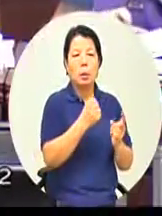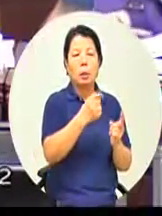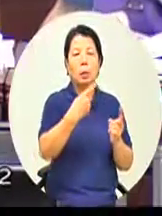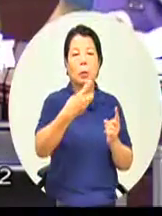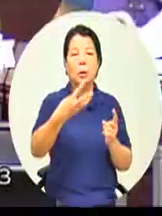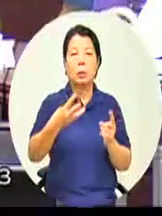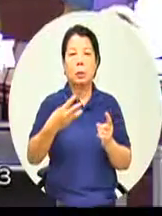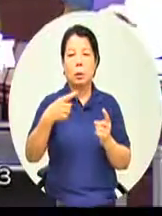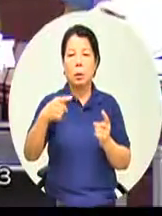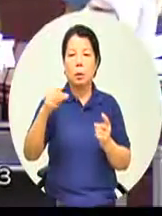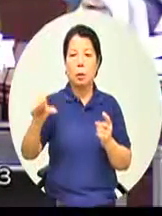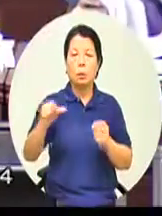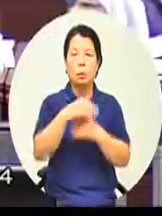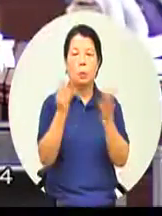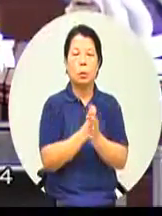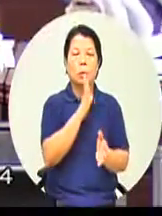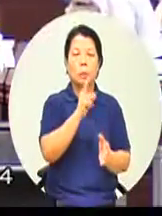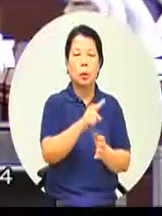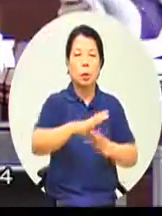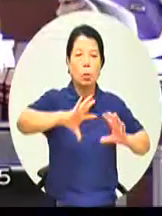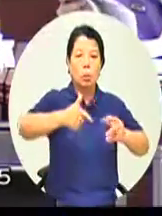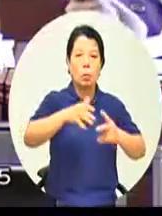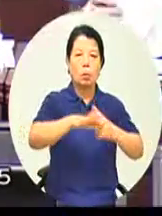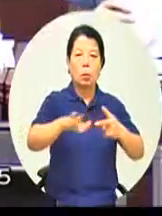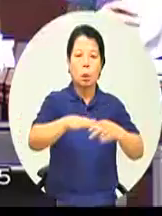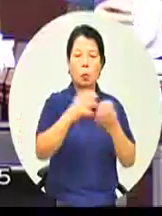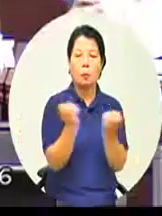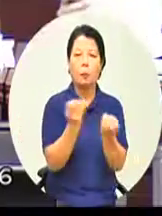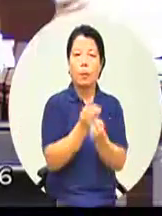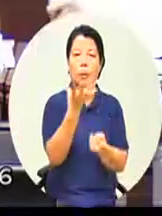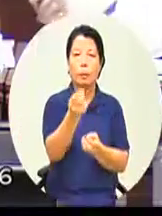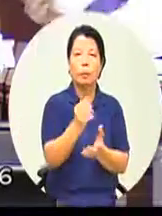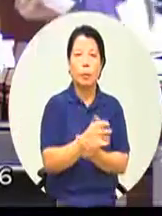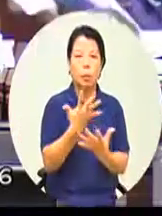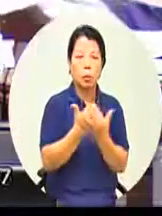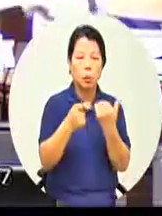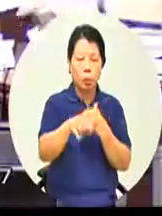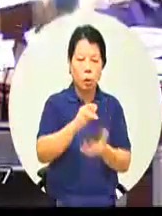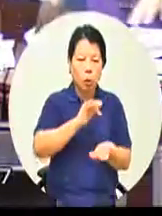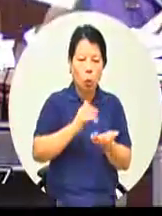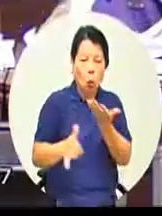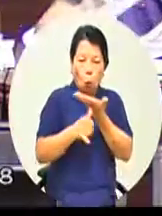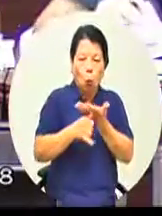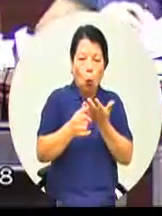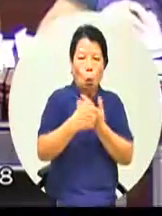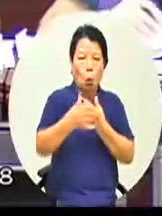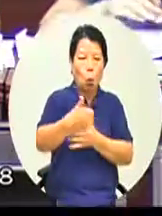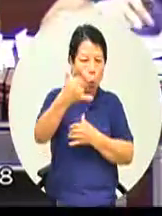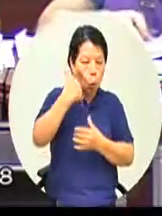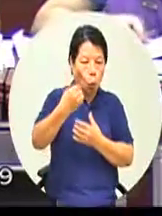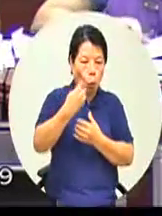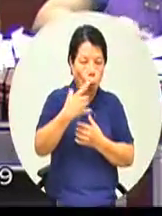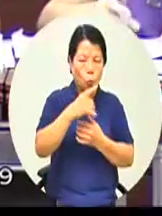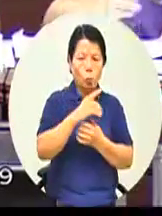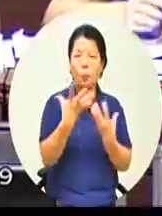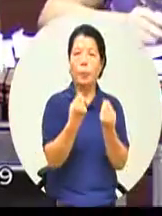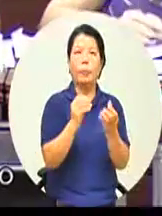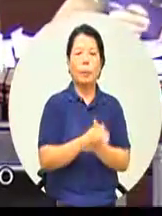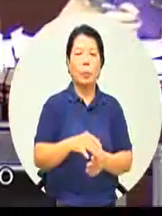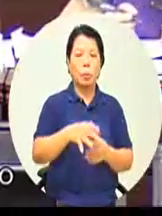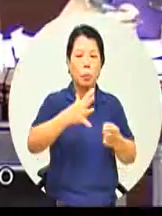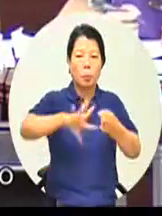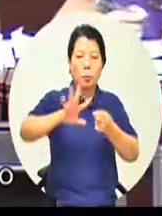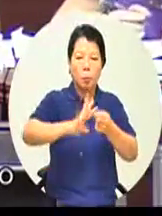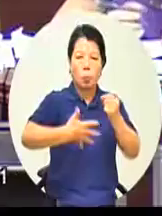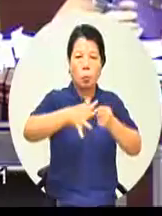2013、14、15到今年的九月为止，其实国小都没有发生学生药物滥用的通报个案。那国中跟高中职的这个个